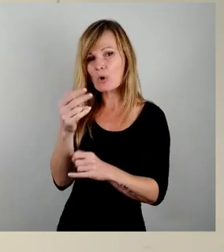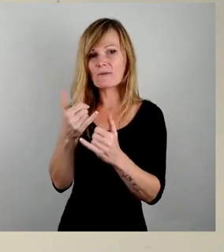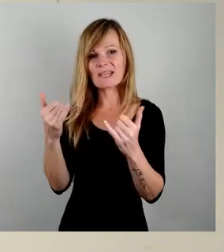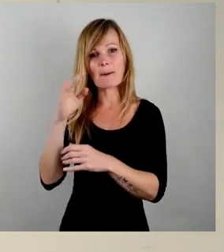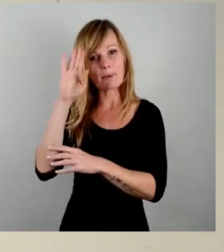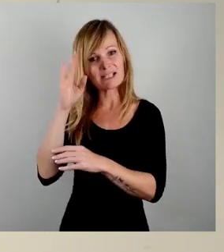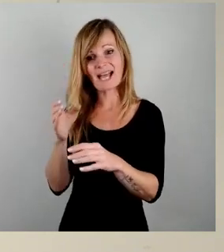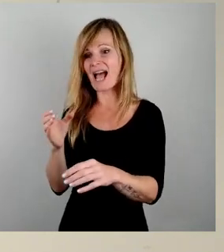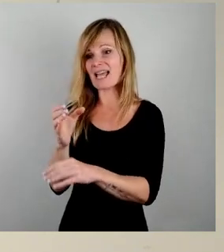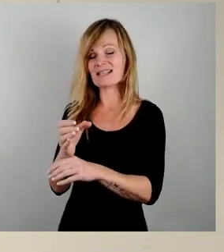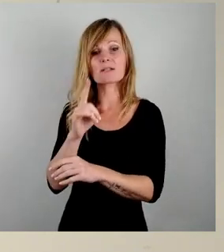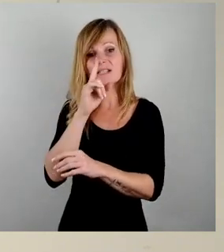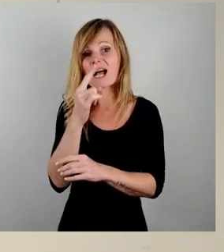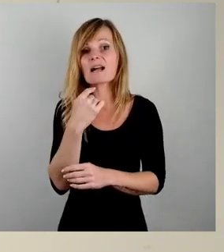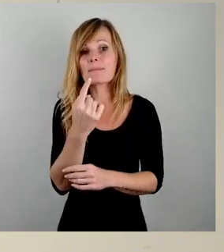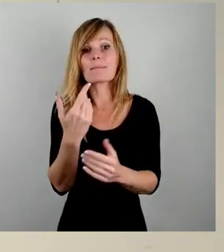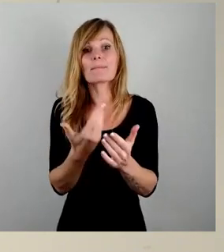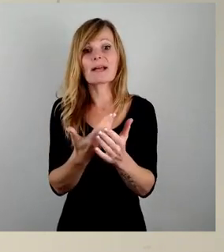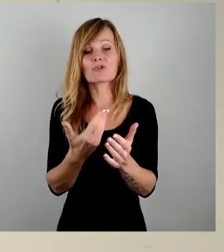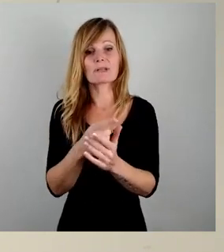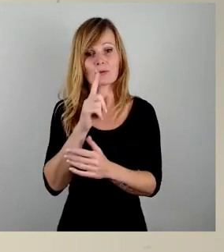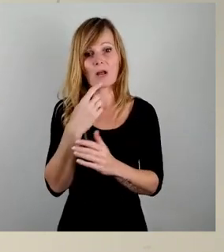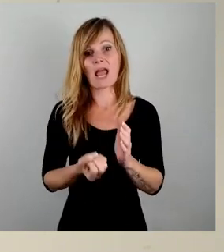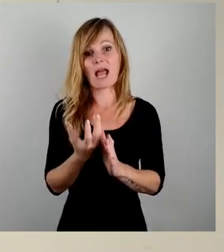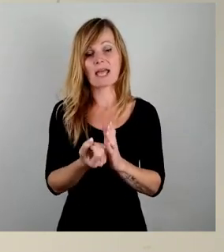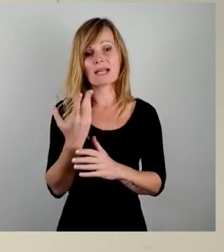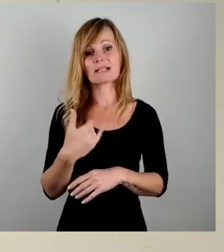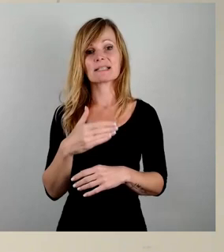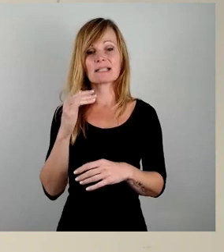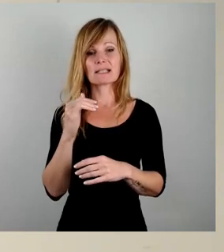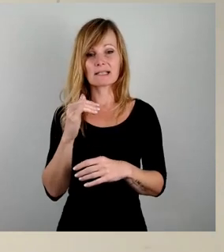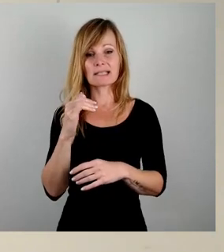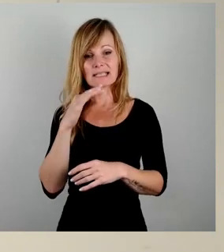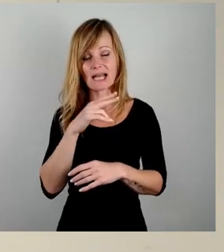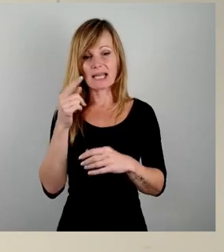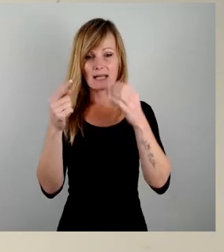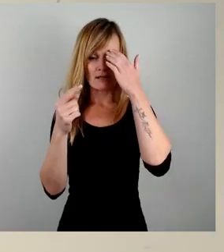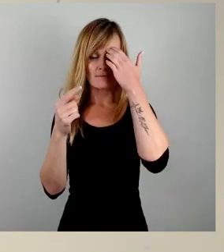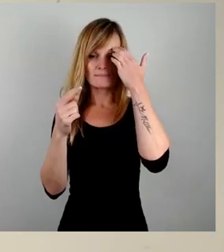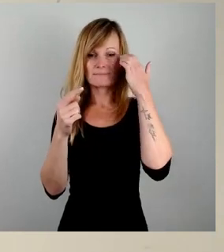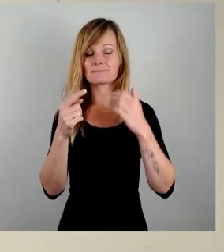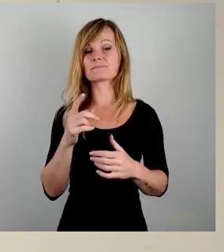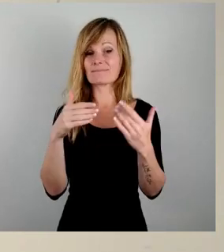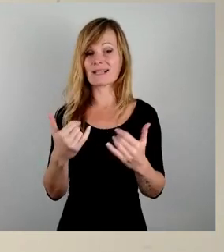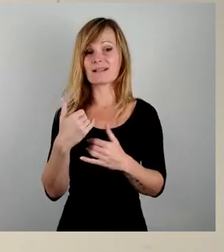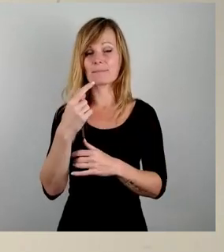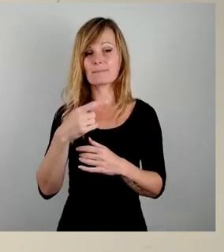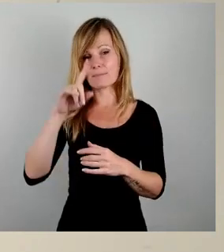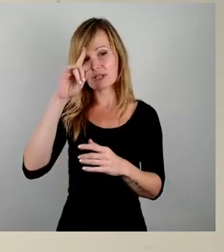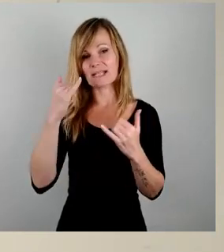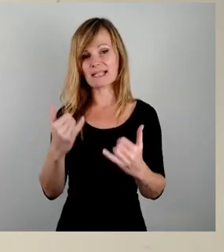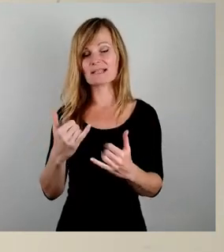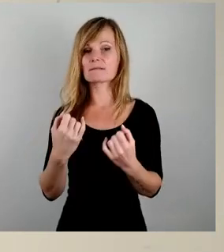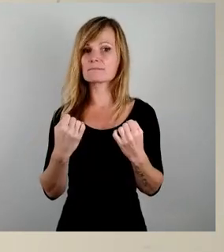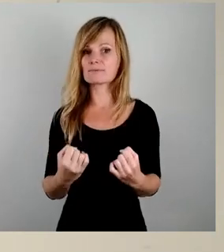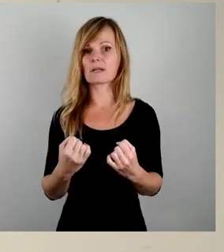Polizeieinsatz, ich nenne nur die Ereignisse in Israel, wo die Polizei massiv derzeit mit Polizei